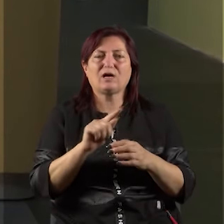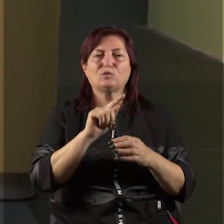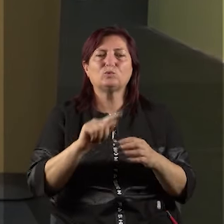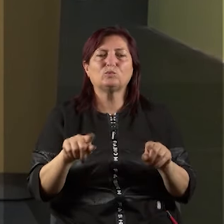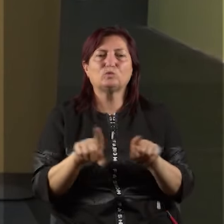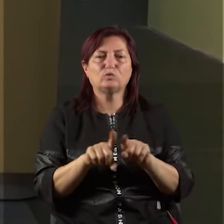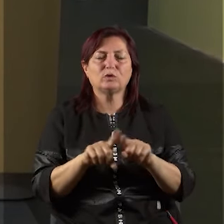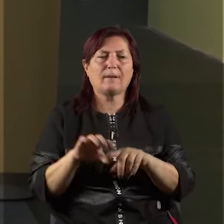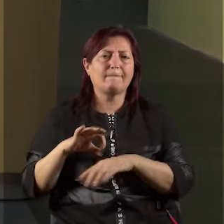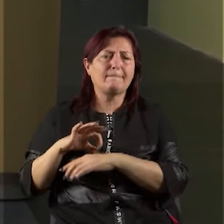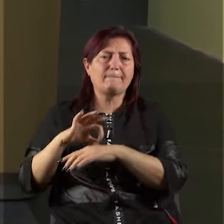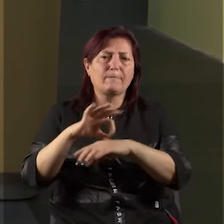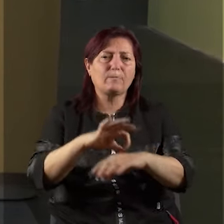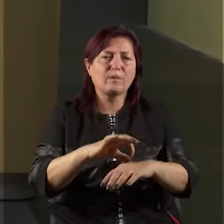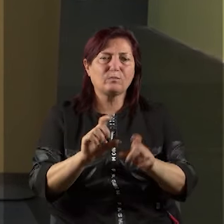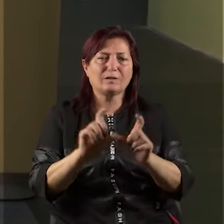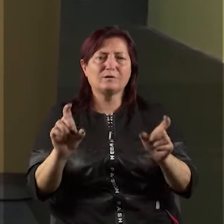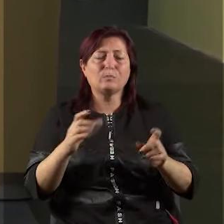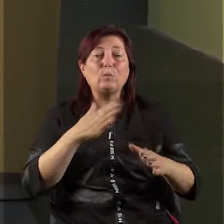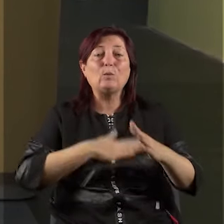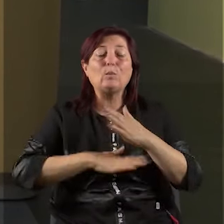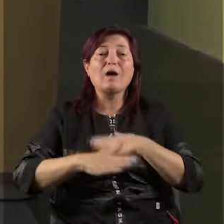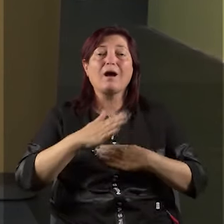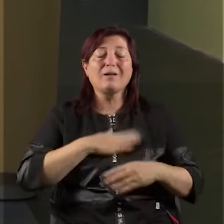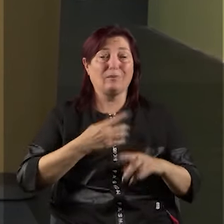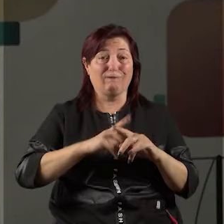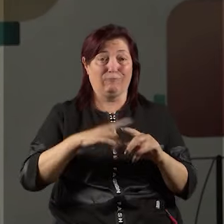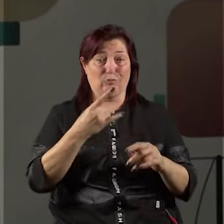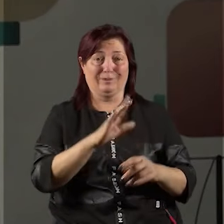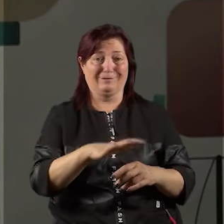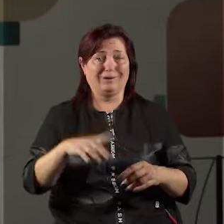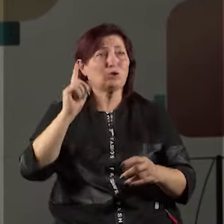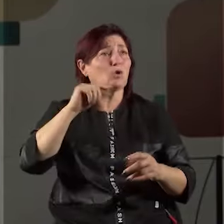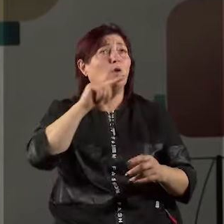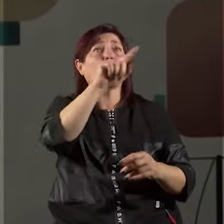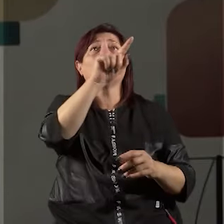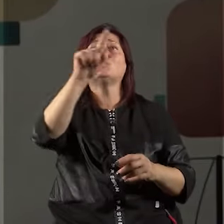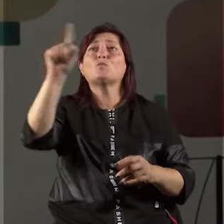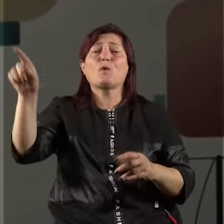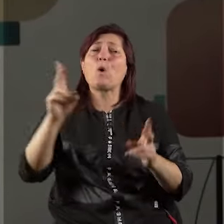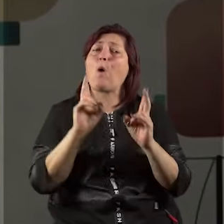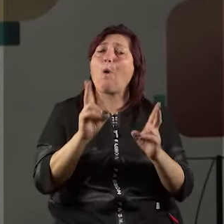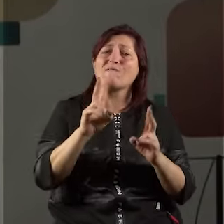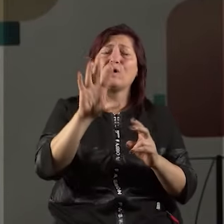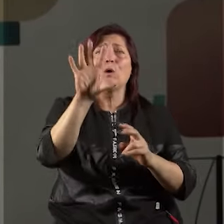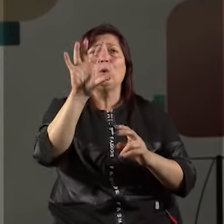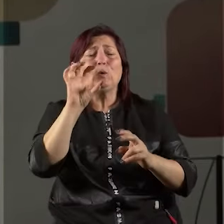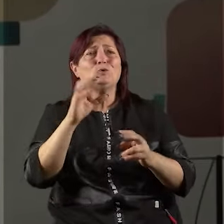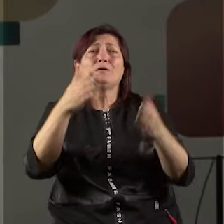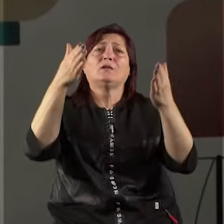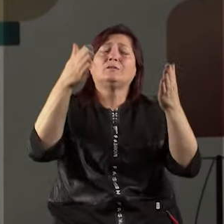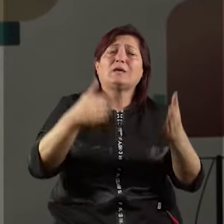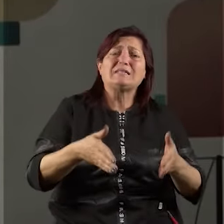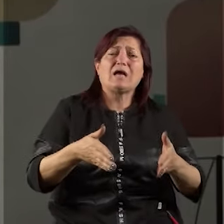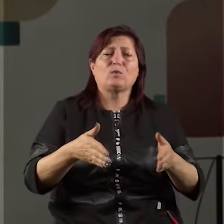են դպրոցներից եւ ուրախանում են, որ ճանաչում են, իմանում են այս ինչ ով է, լուսանկարով,